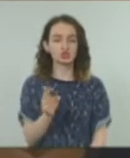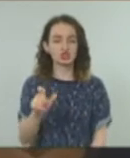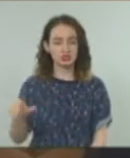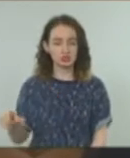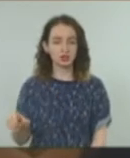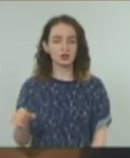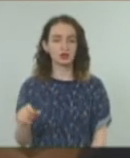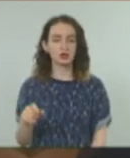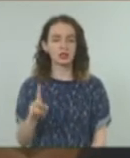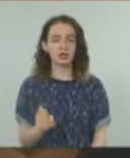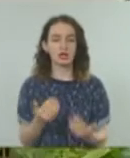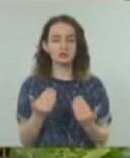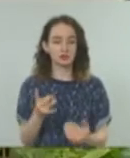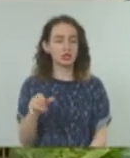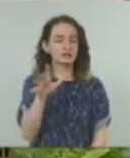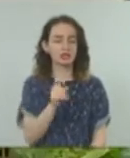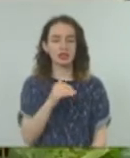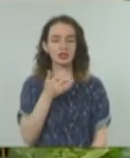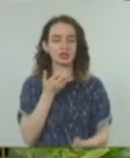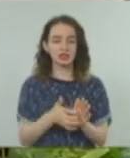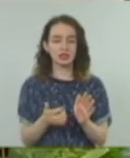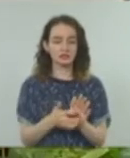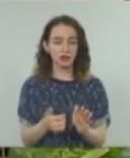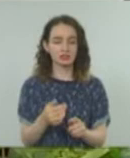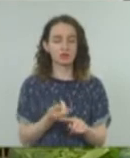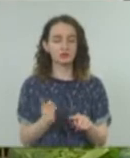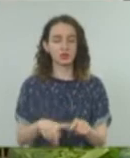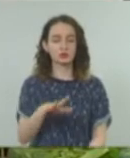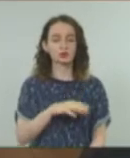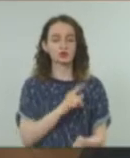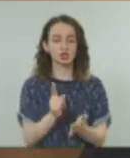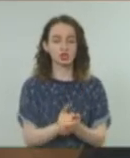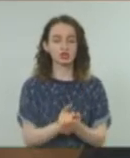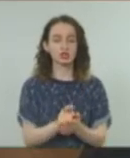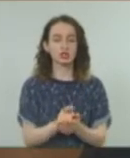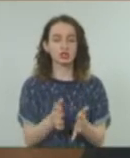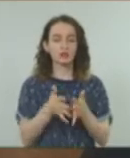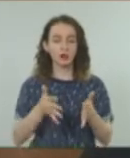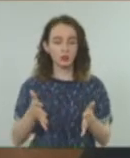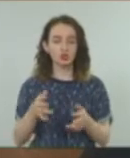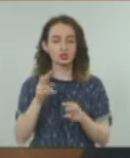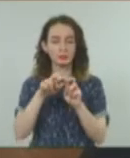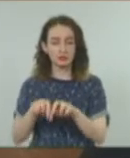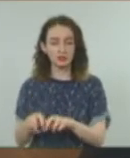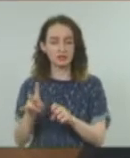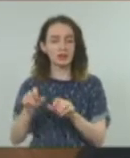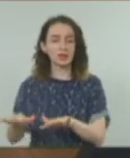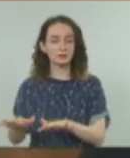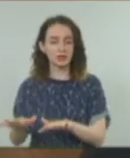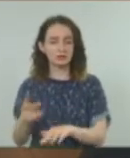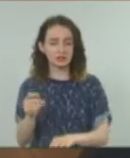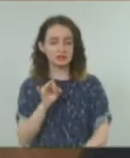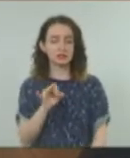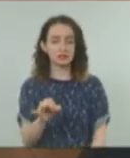на сегодняшний день не хватит на всех. Поэтому мы должны максимально посмотреть те инструменты, которые имеем на месте. И плюс к